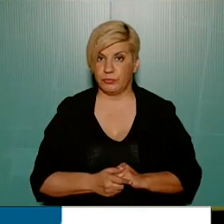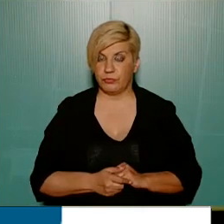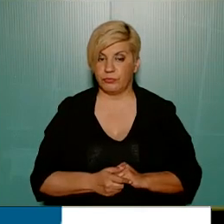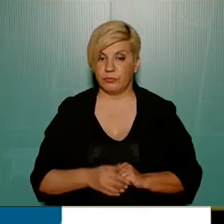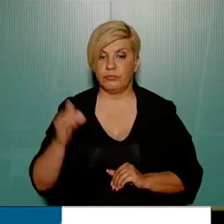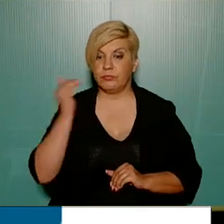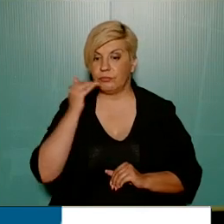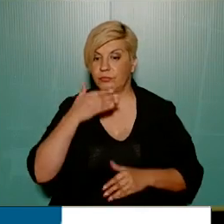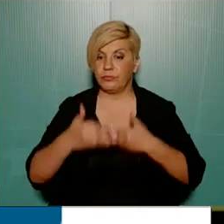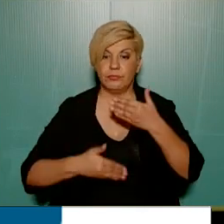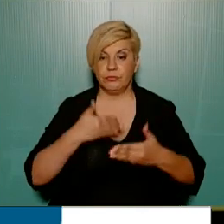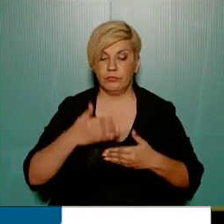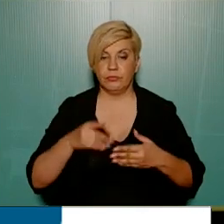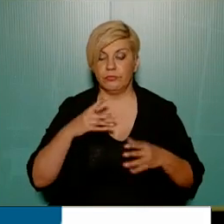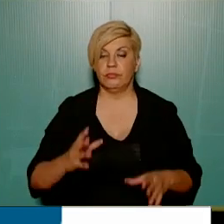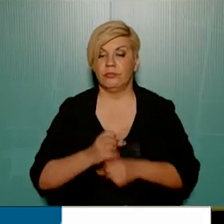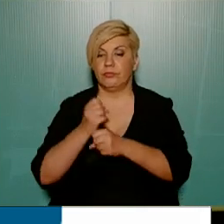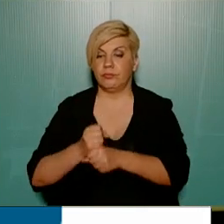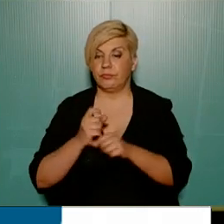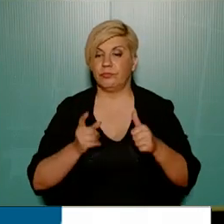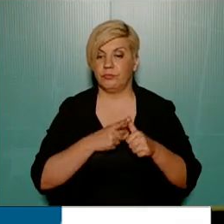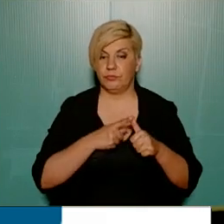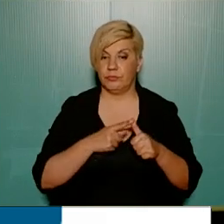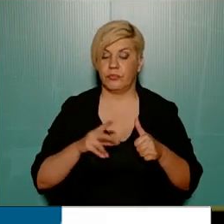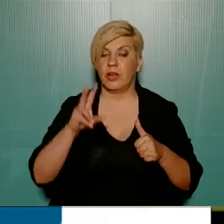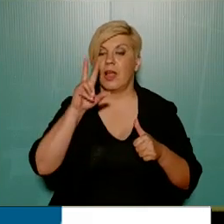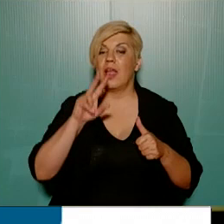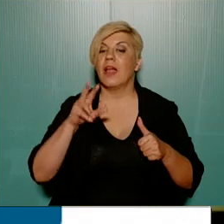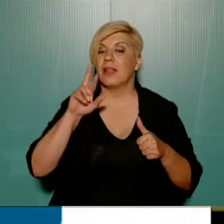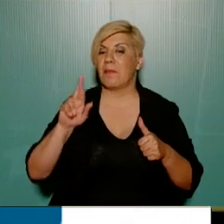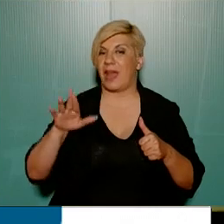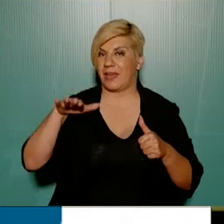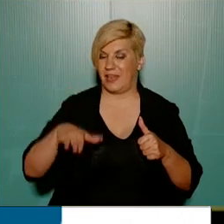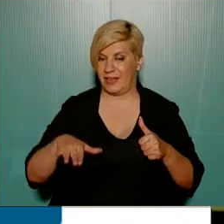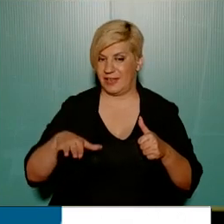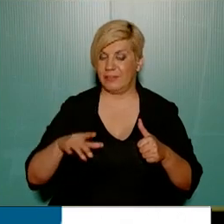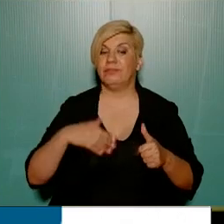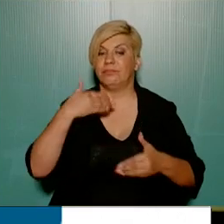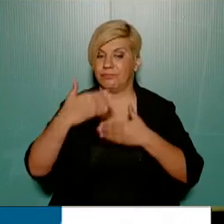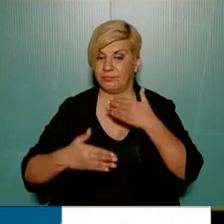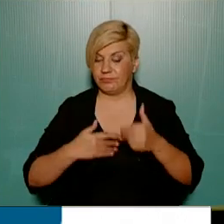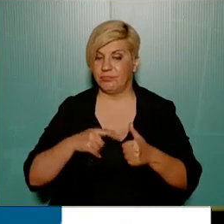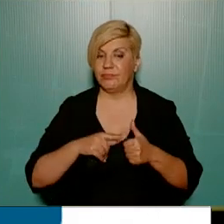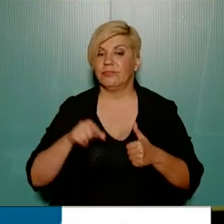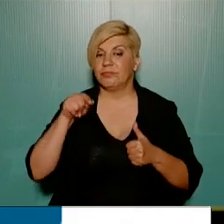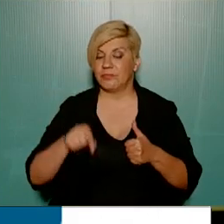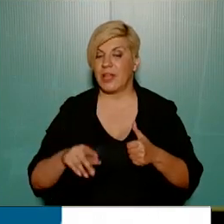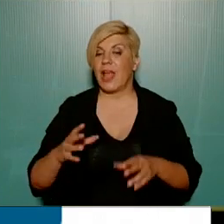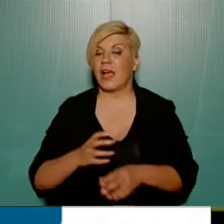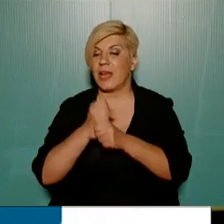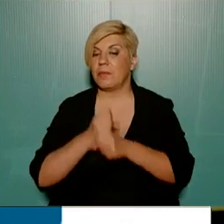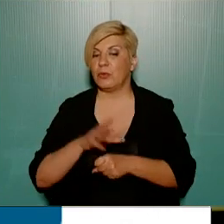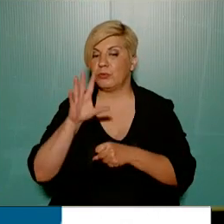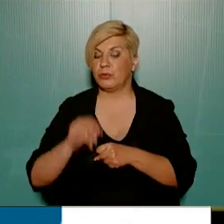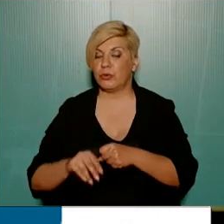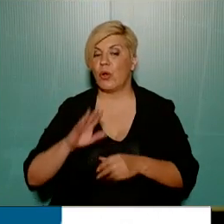Επιταχύναμε την αντιμετώπιση μιας σειράς εκκρεμωτήτων. Πρώτον, ελεγχόμενη στάθμευση. Δρομολογήσαμε τάχιστα τη λύση της εκκρεμότητας που